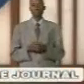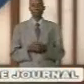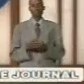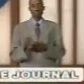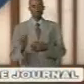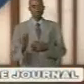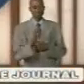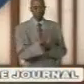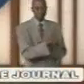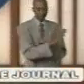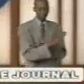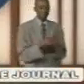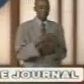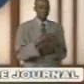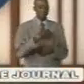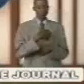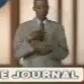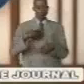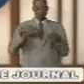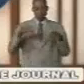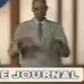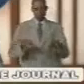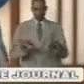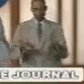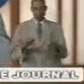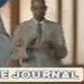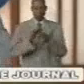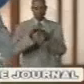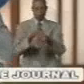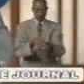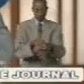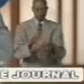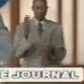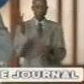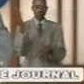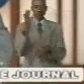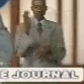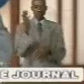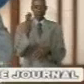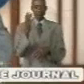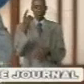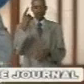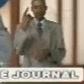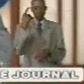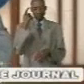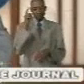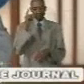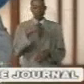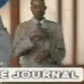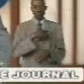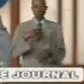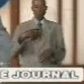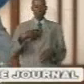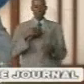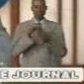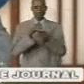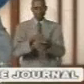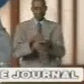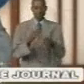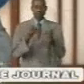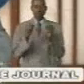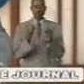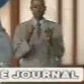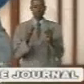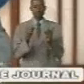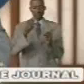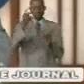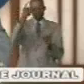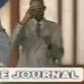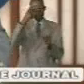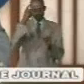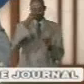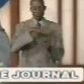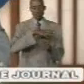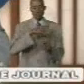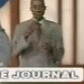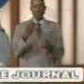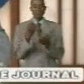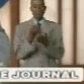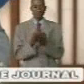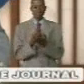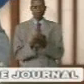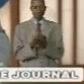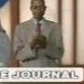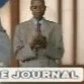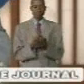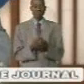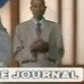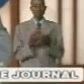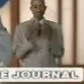Les femmes congolaises ont pris part à la conférence sur la participation de la femme au pouvoir politique et économique. C'était au ministère du Genre, de la Famille et de